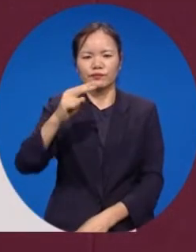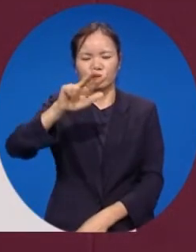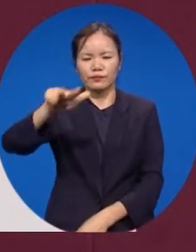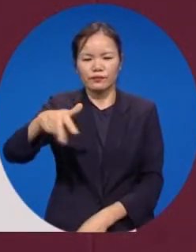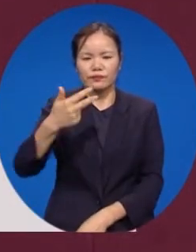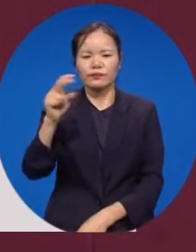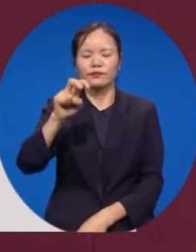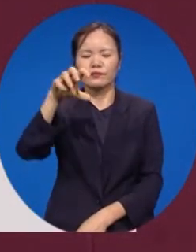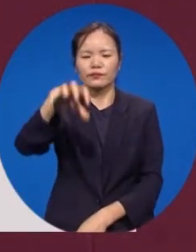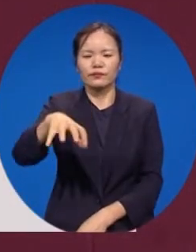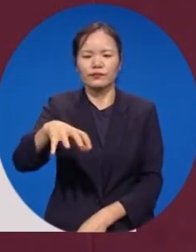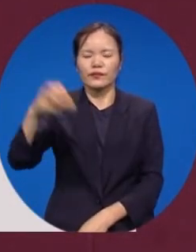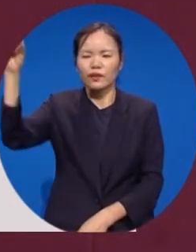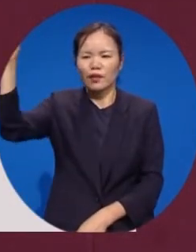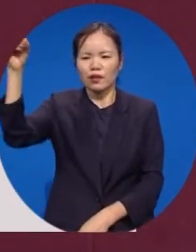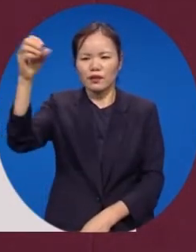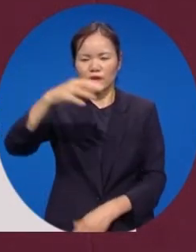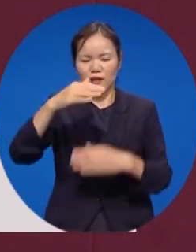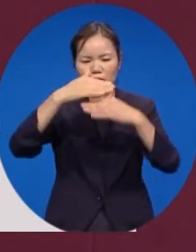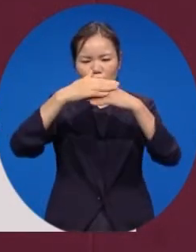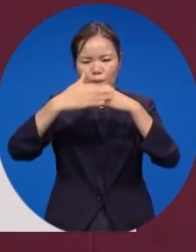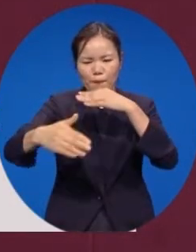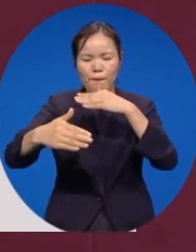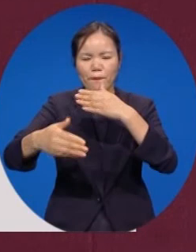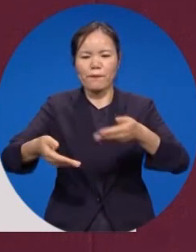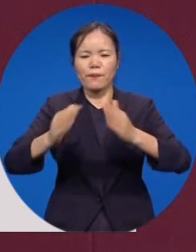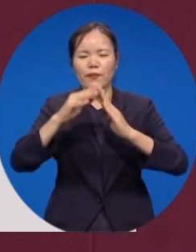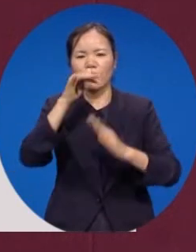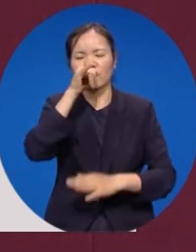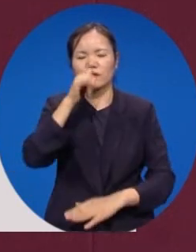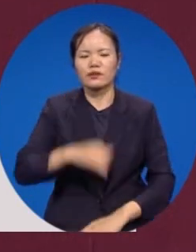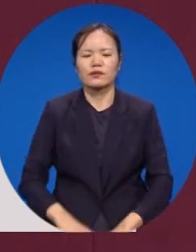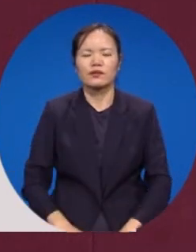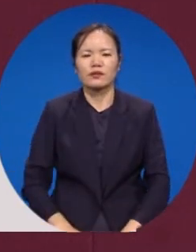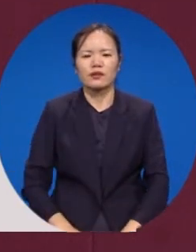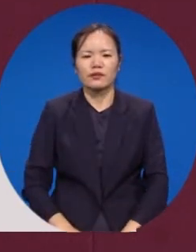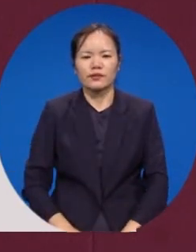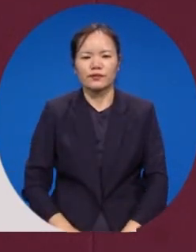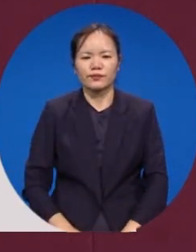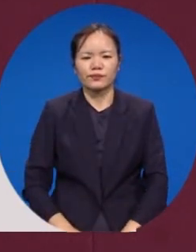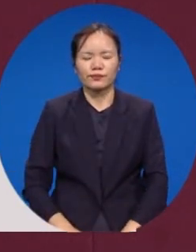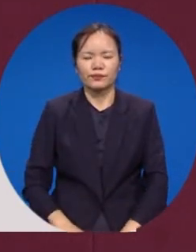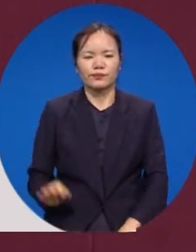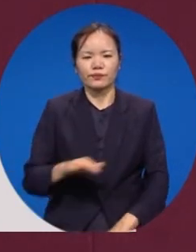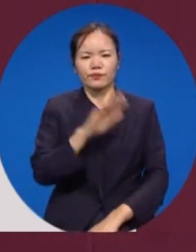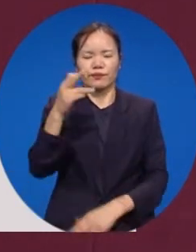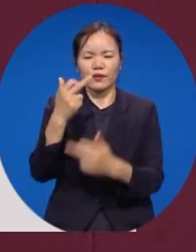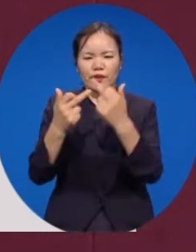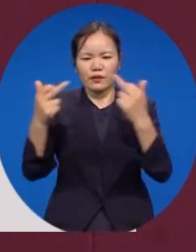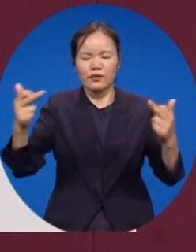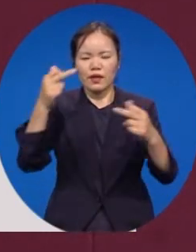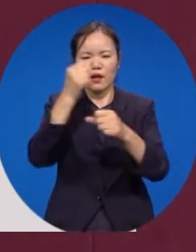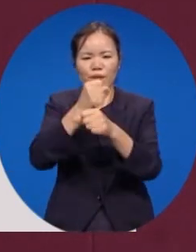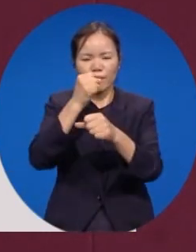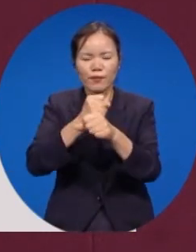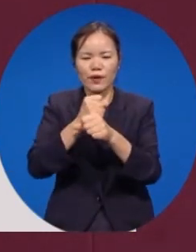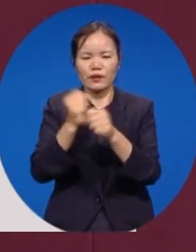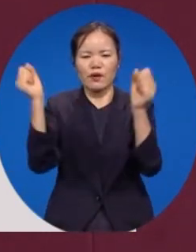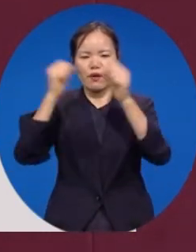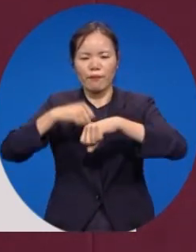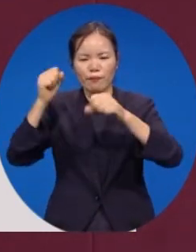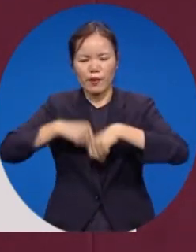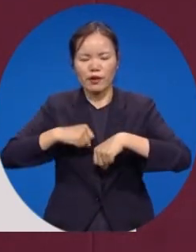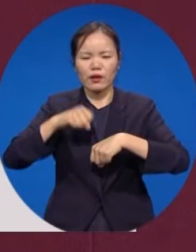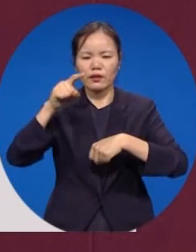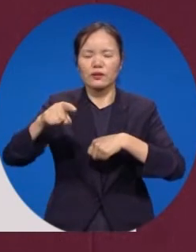12,720곳에 태양광 패널이 설치되었습니다. 우리가 애써 조성한 산림을 파괴하는 게